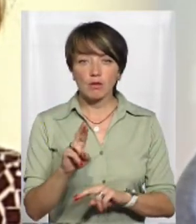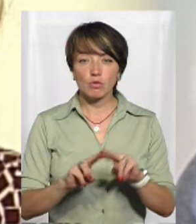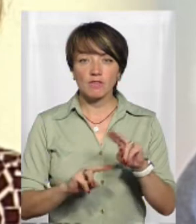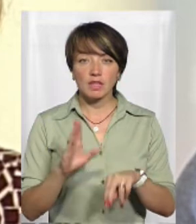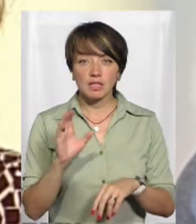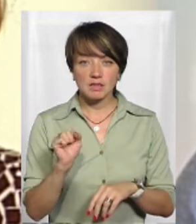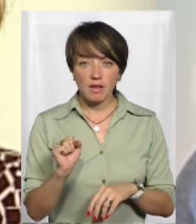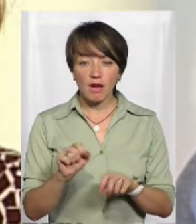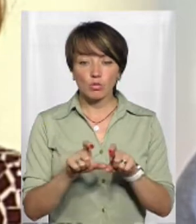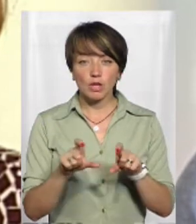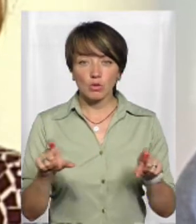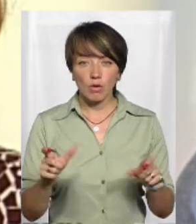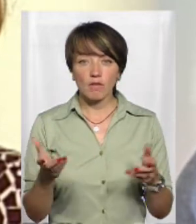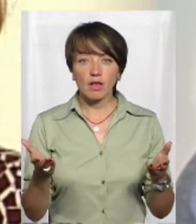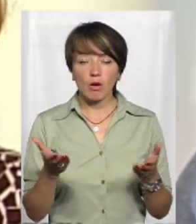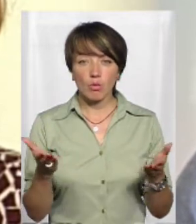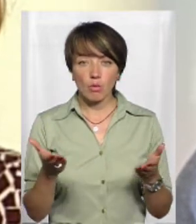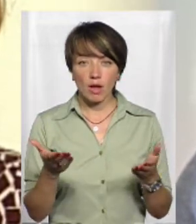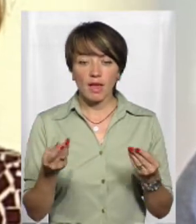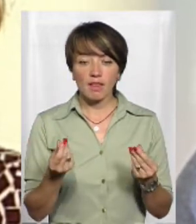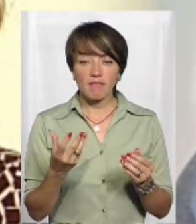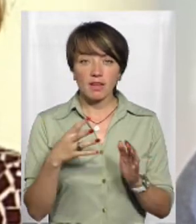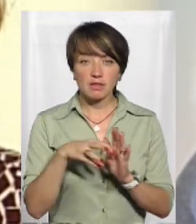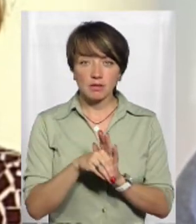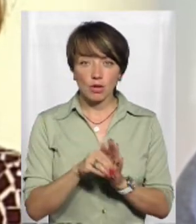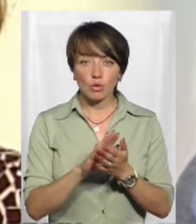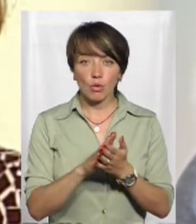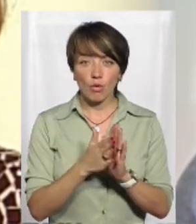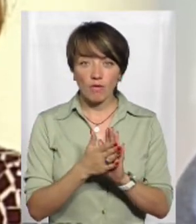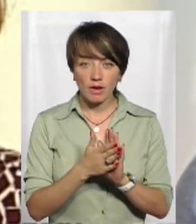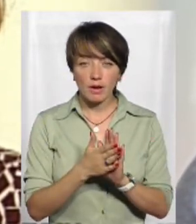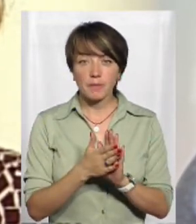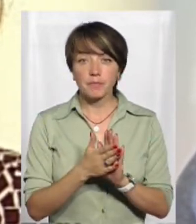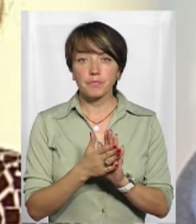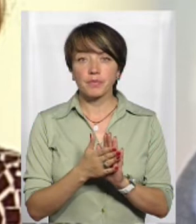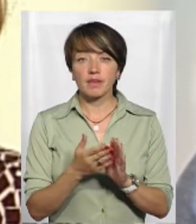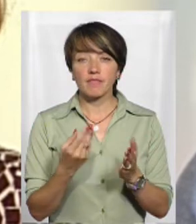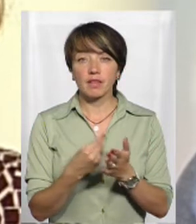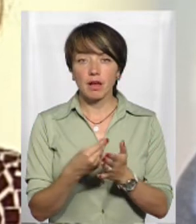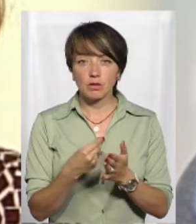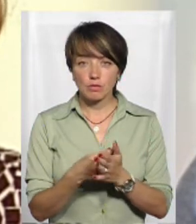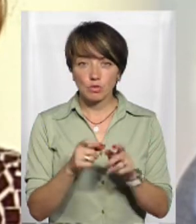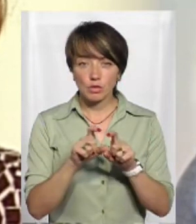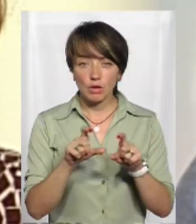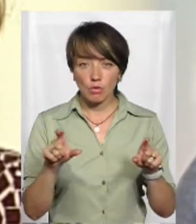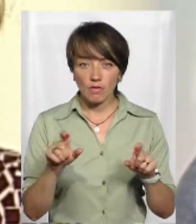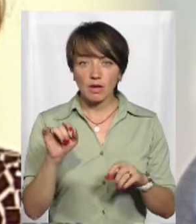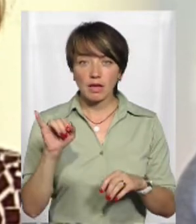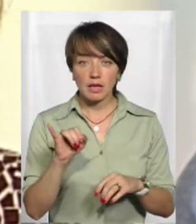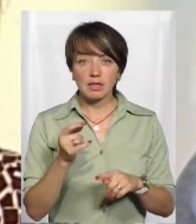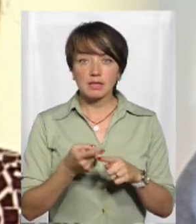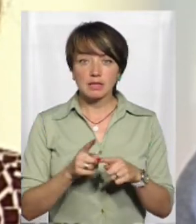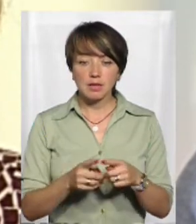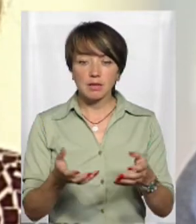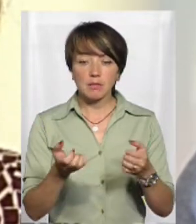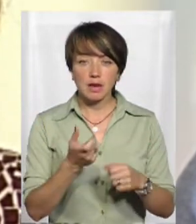фінансова установа, з якою інвестор вкладає договір інвестиційний, вкладає гроші в фінансову установу, і фінансова установа